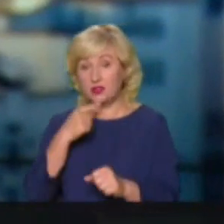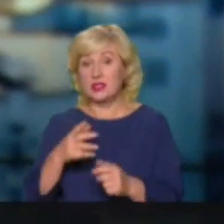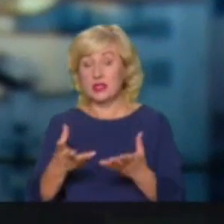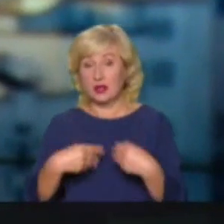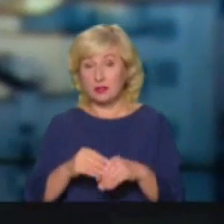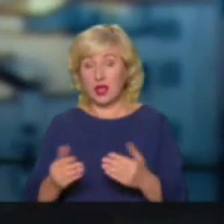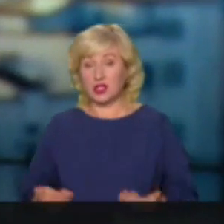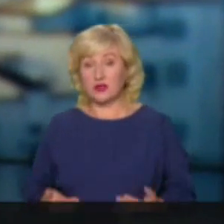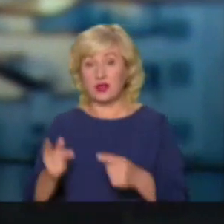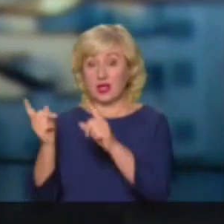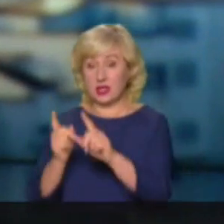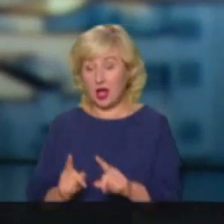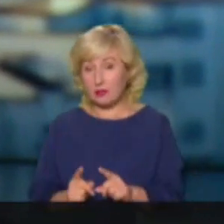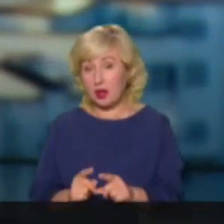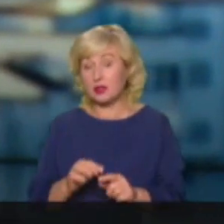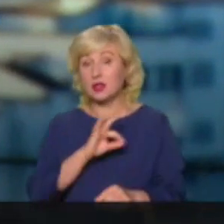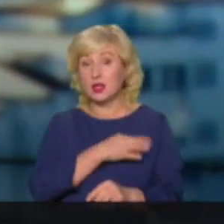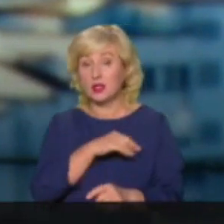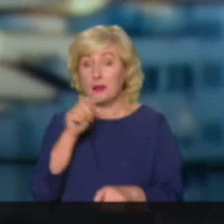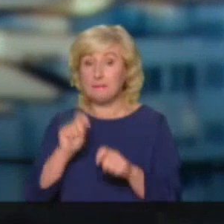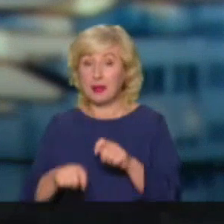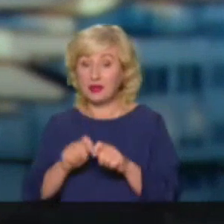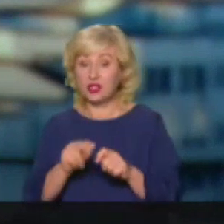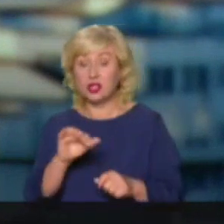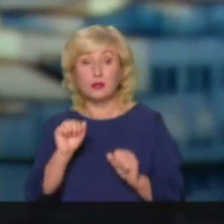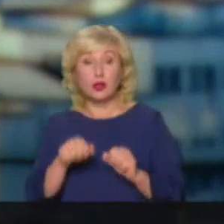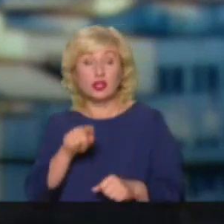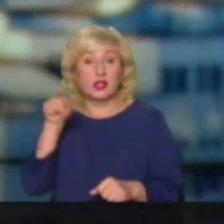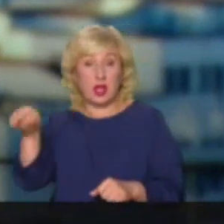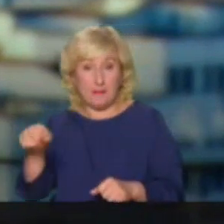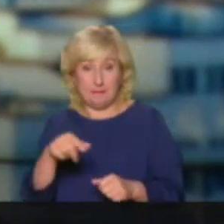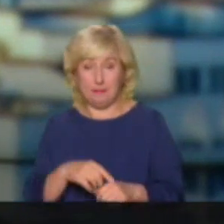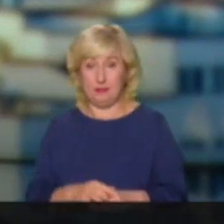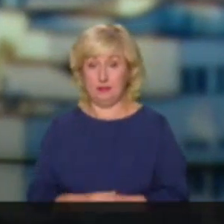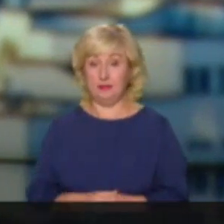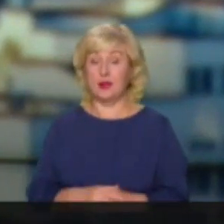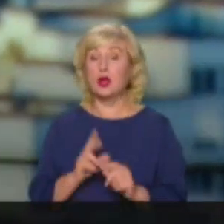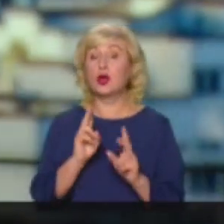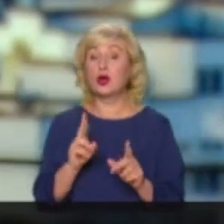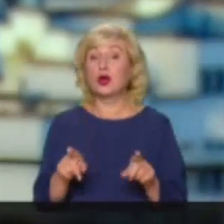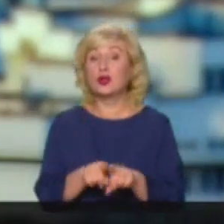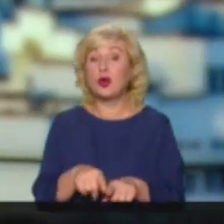на Закарпатті, тому детективи мали б перевірити, чи немає його раптом там. Хто такий Андрій Одарченко?